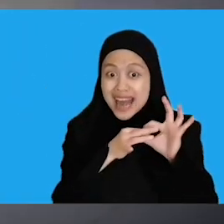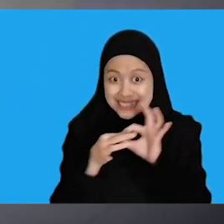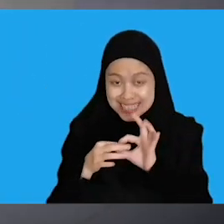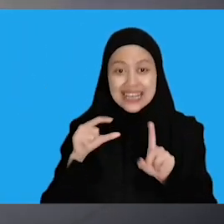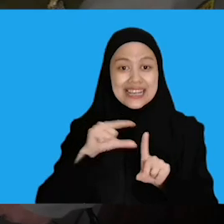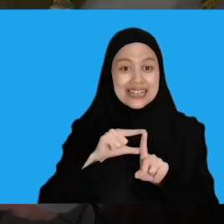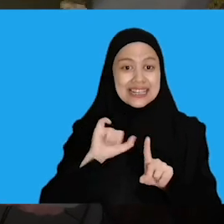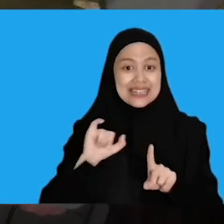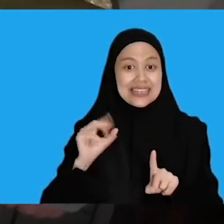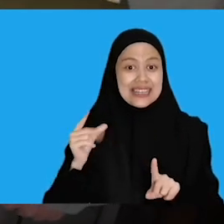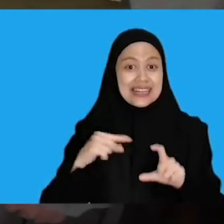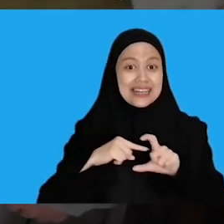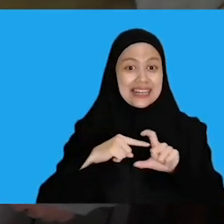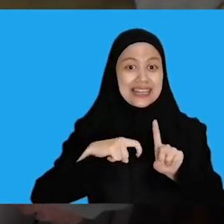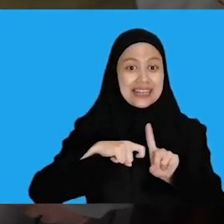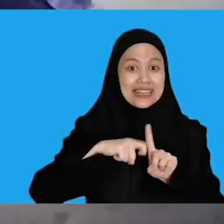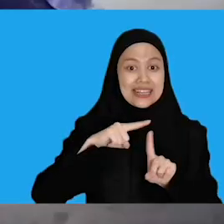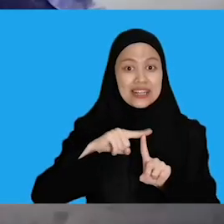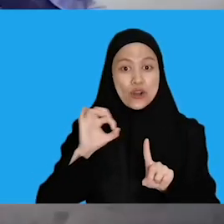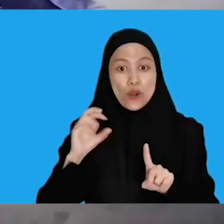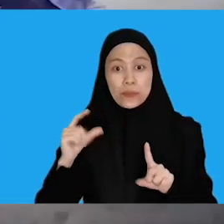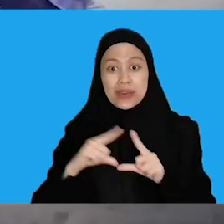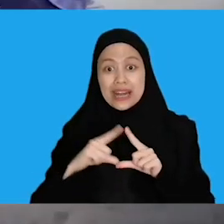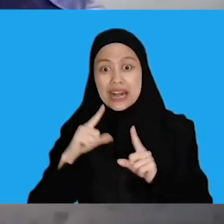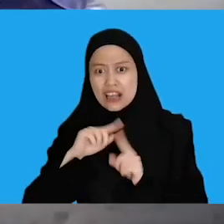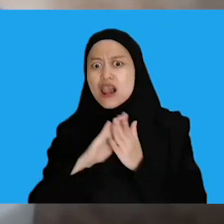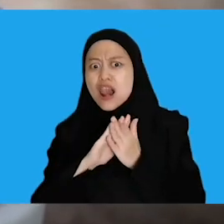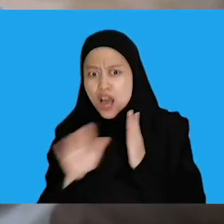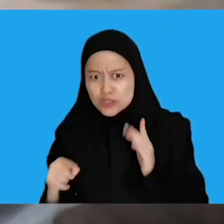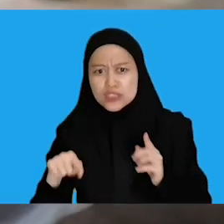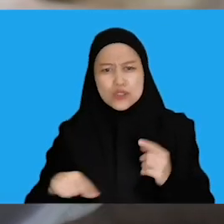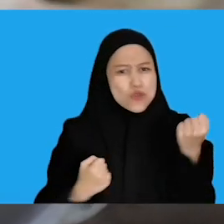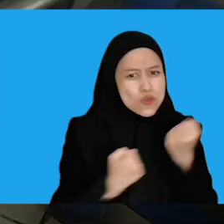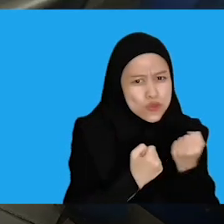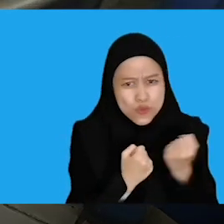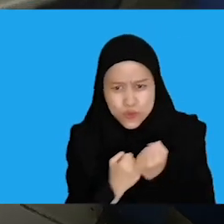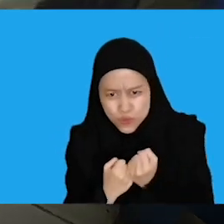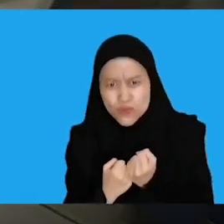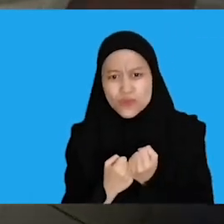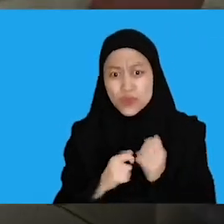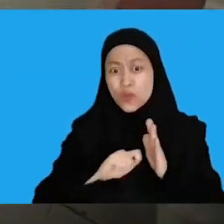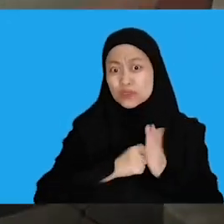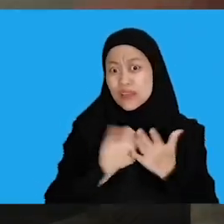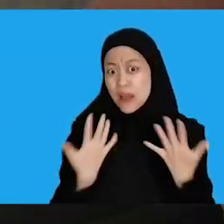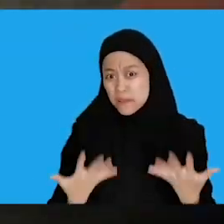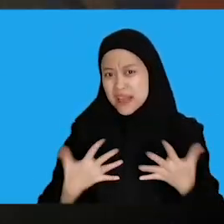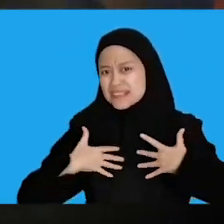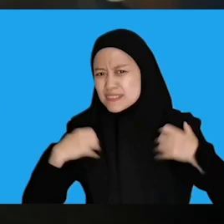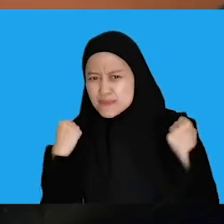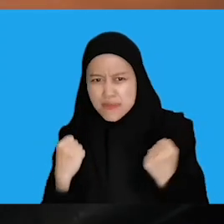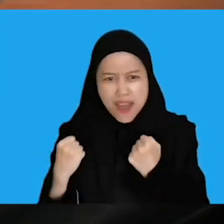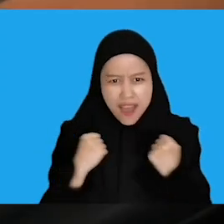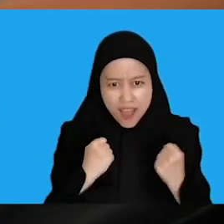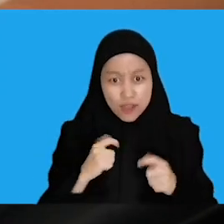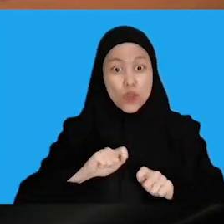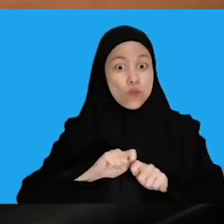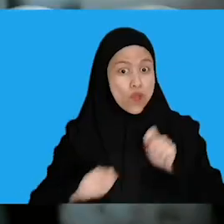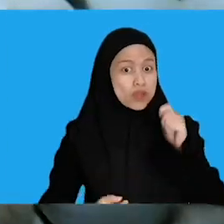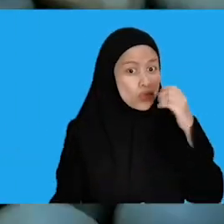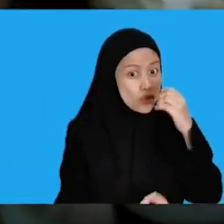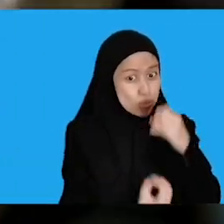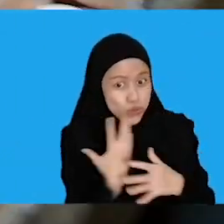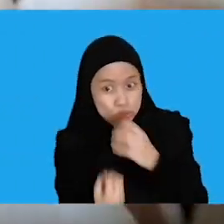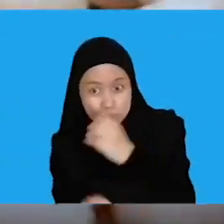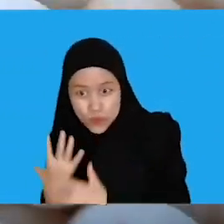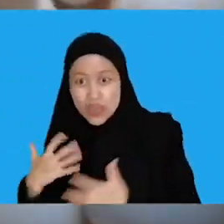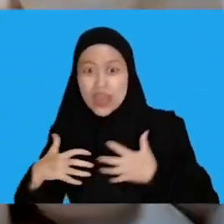Koordinasi antar direktorat teknis ini didukung dengan semangat integritas yang tinggi sebagai kunci peningkatan pertumbuhan produksi peternakan yang